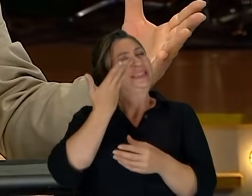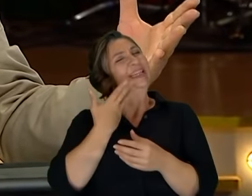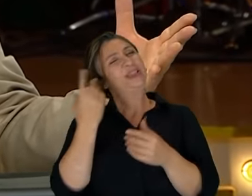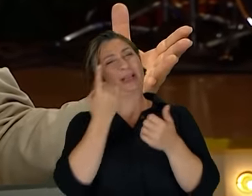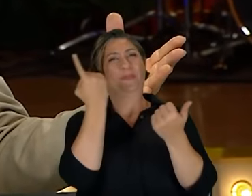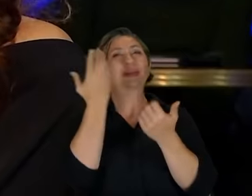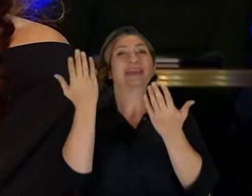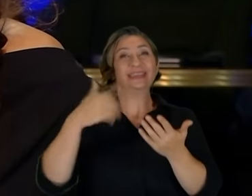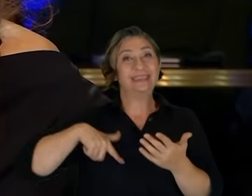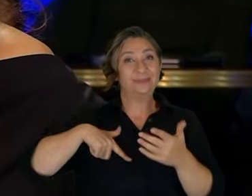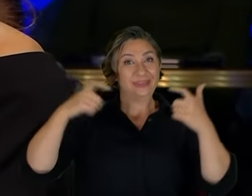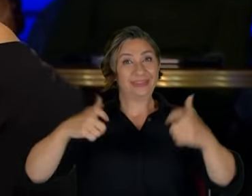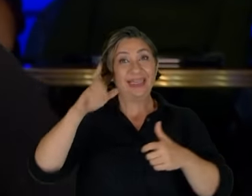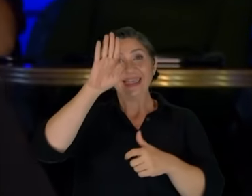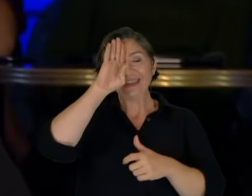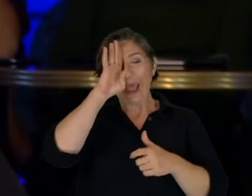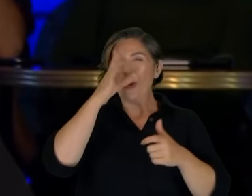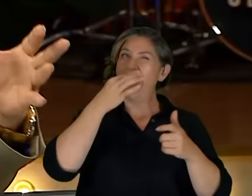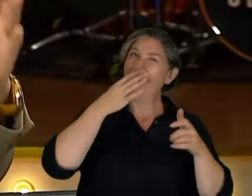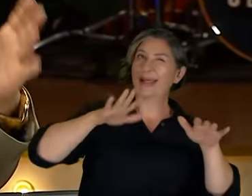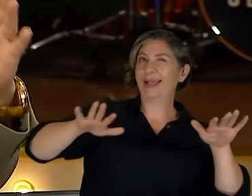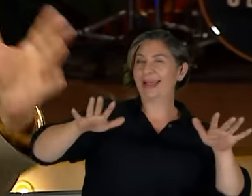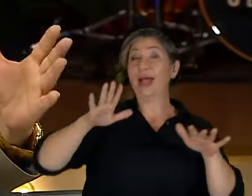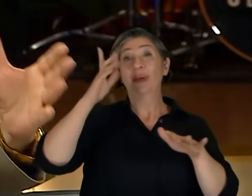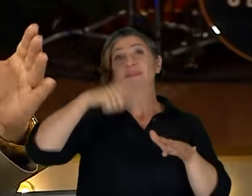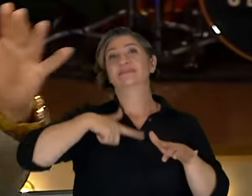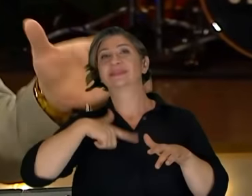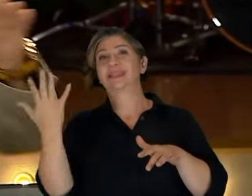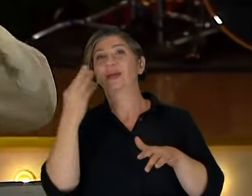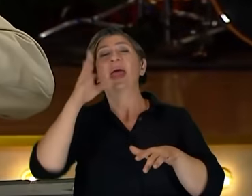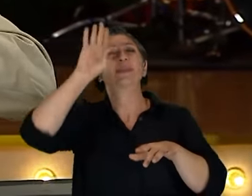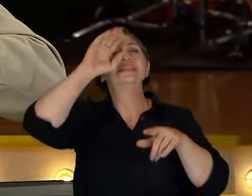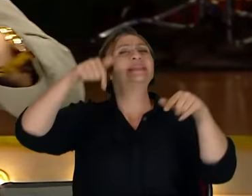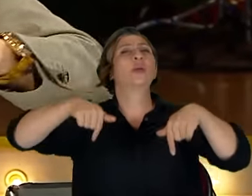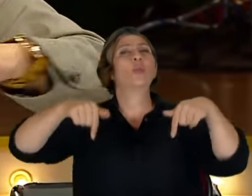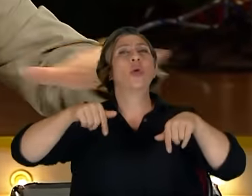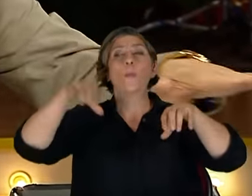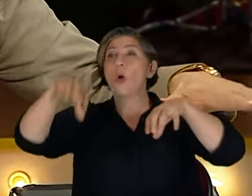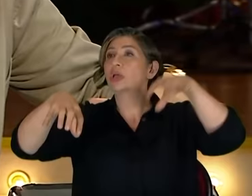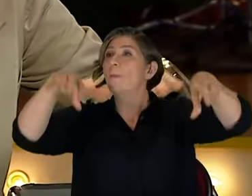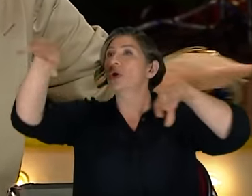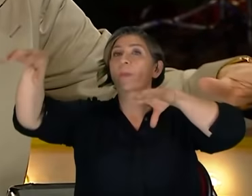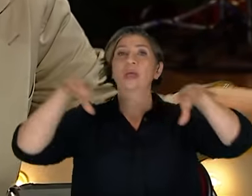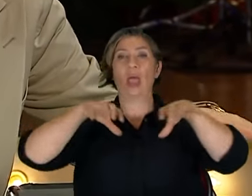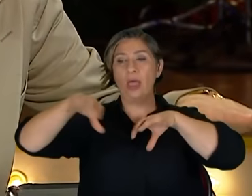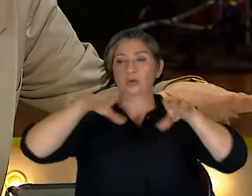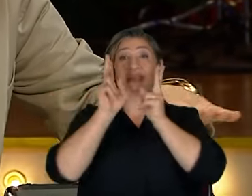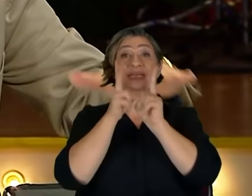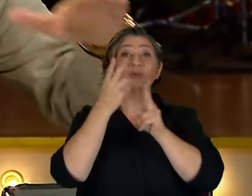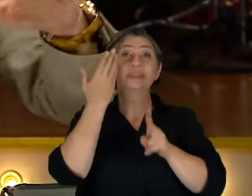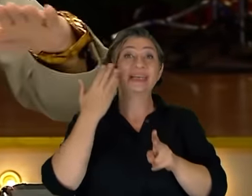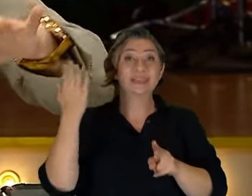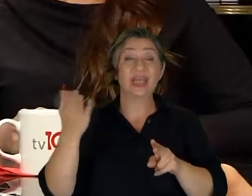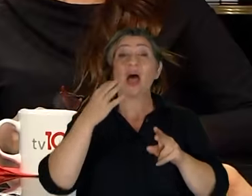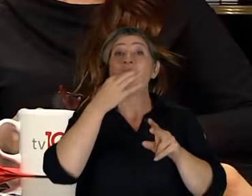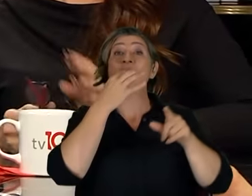seyircilerden birisi değil mi? İstanbul'a ve Ankara'ya göre. Çünkü İstanbul'da bölge bölge ayırıyoruz tiyatro seyircisine.